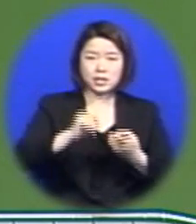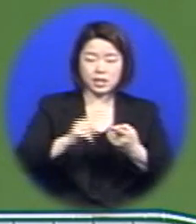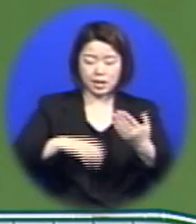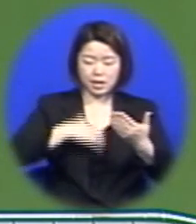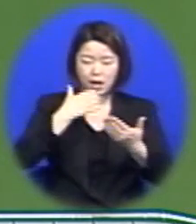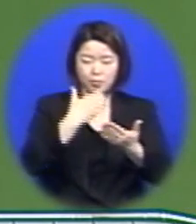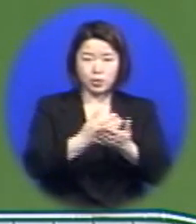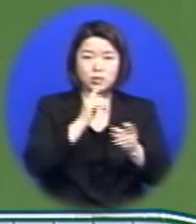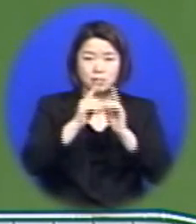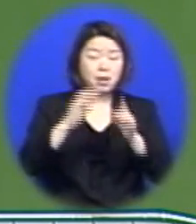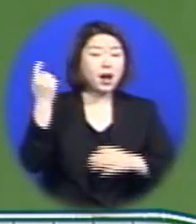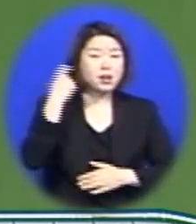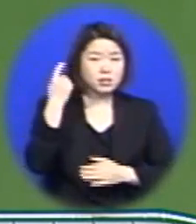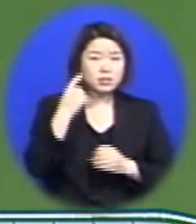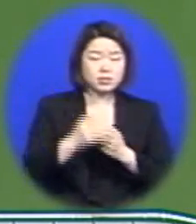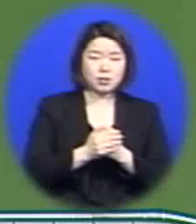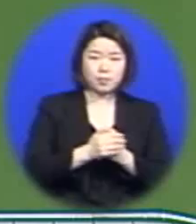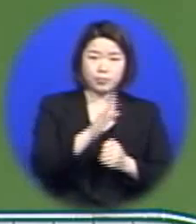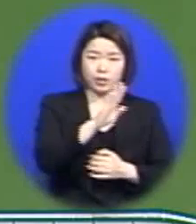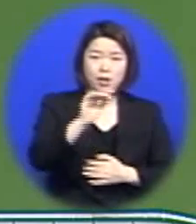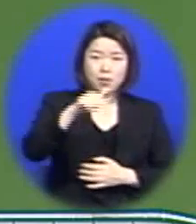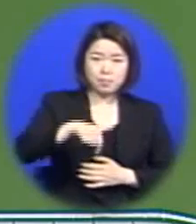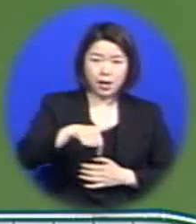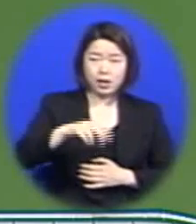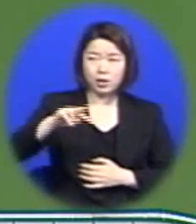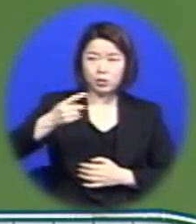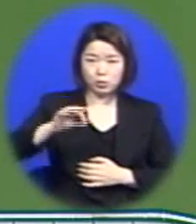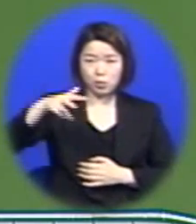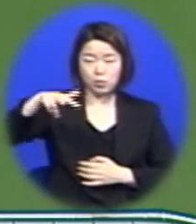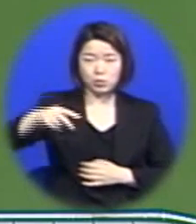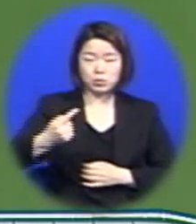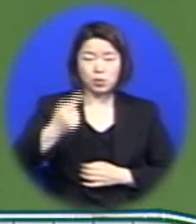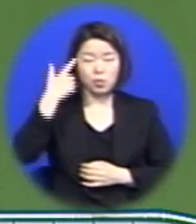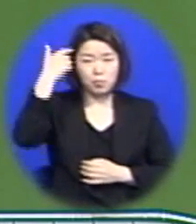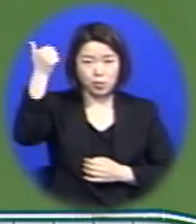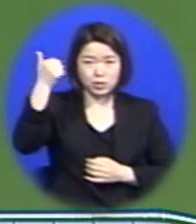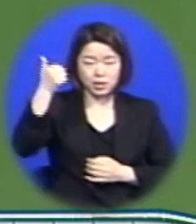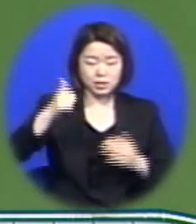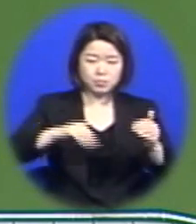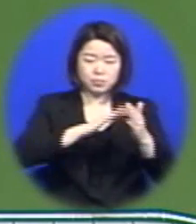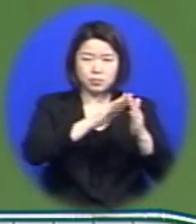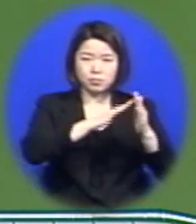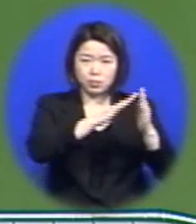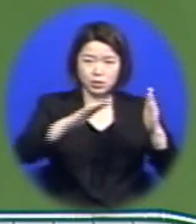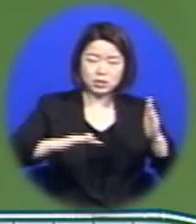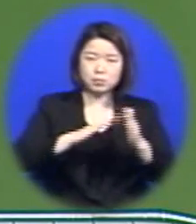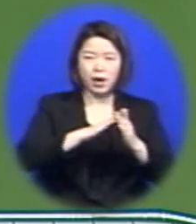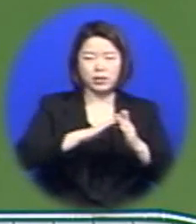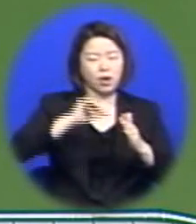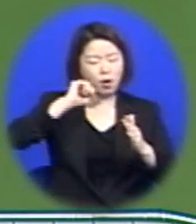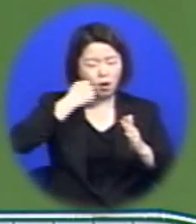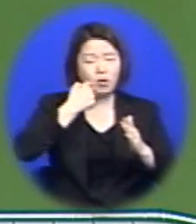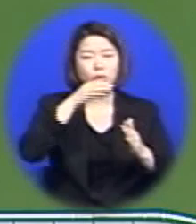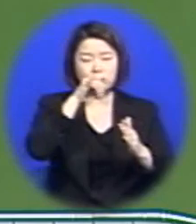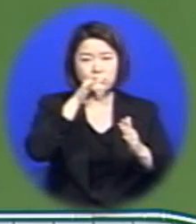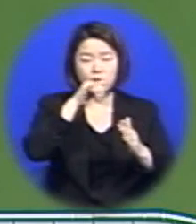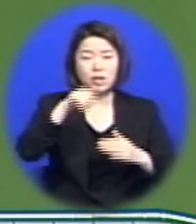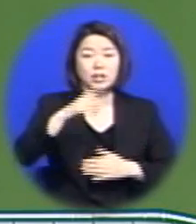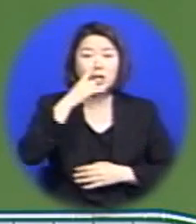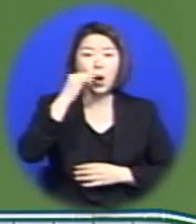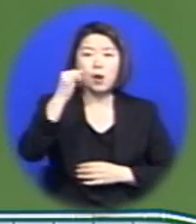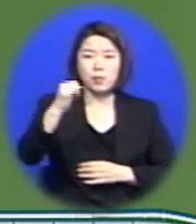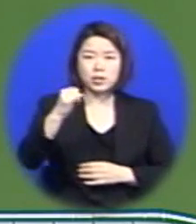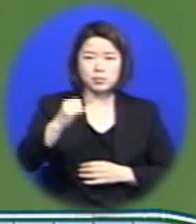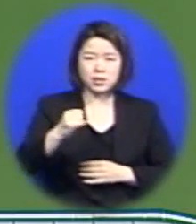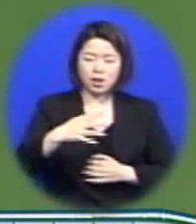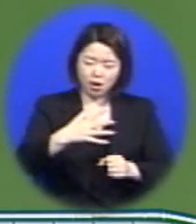들었습니다 백동조 목사님의 집안이 참 불행한 집안이라고 그 백동조 목사님 어머님이